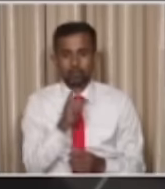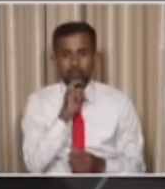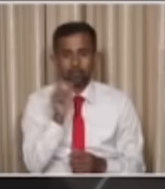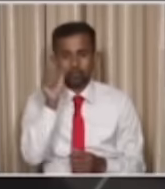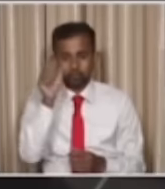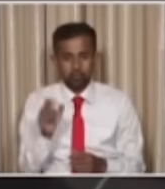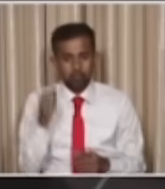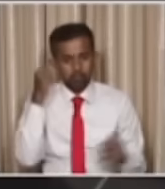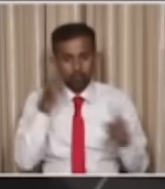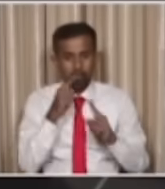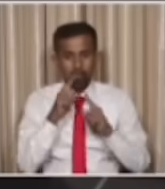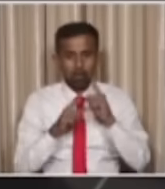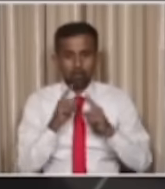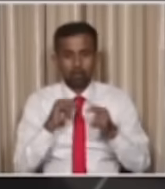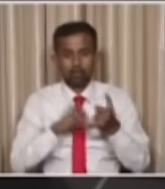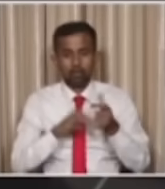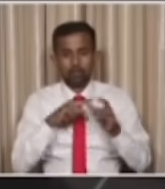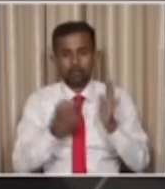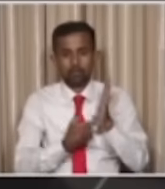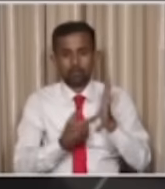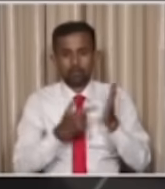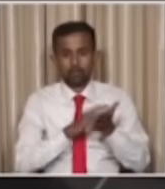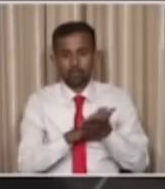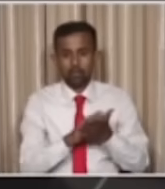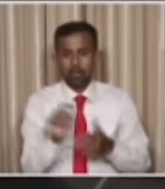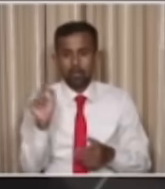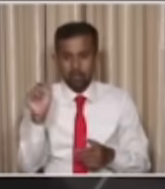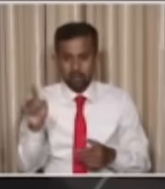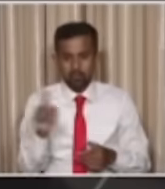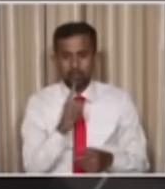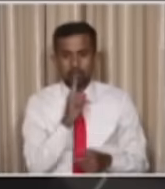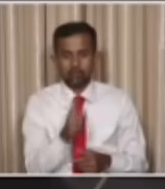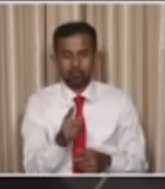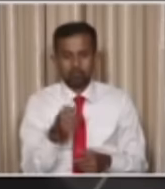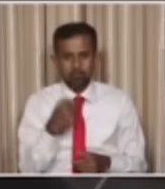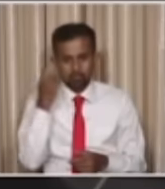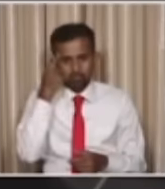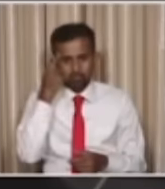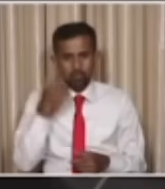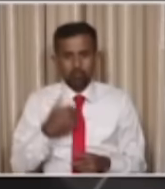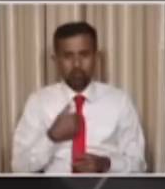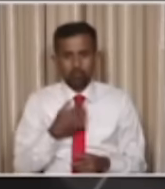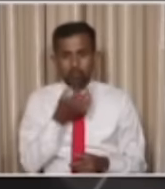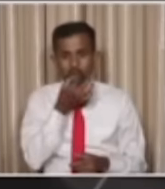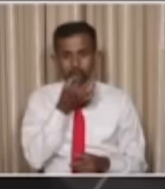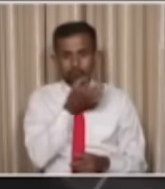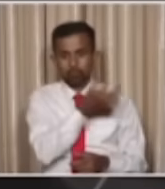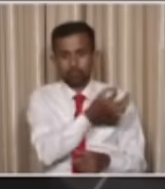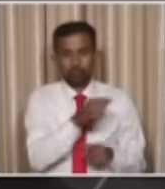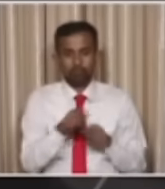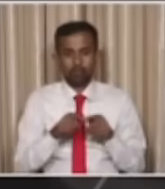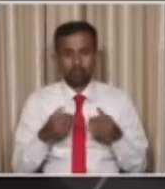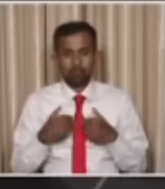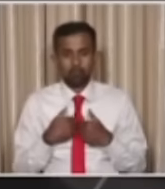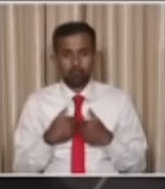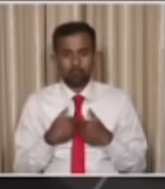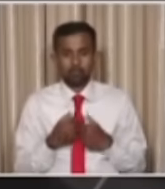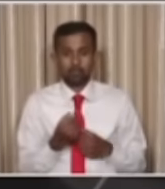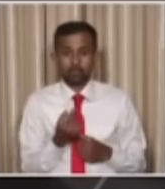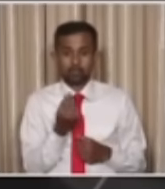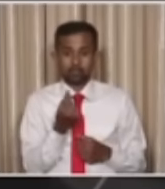නඩුකාරතුමන්ලා ගැන කතා කරනකොට සරත් සිල්වා මහතාගේ නම කියවුණා මට මතක් වුණේ මම පැමිණිලිකරුවෙක් හැටියට මාව තාපුඩකින්